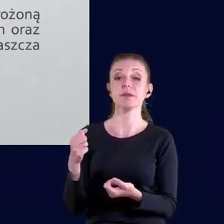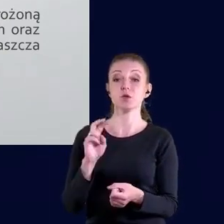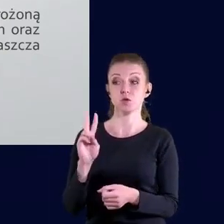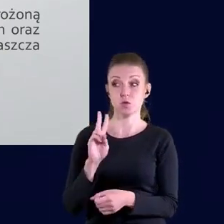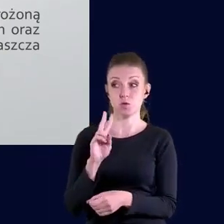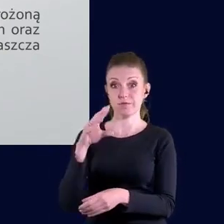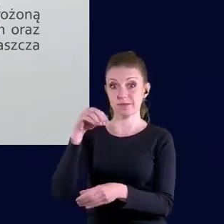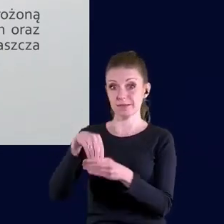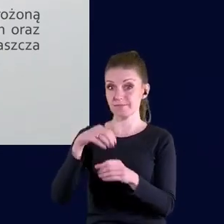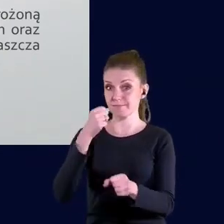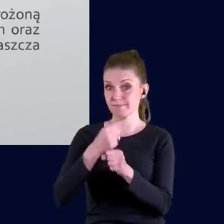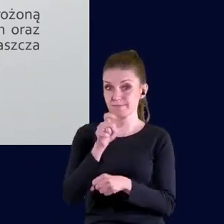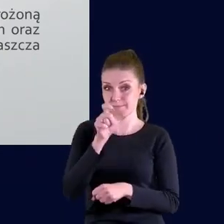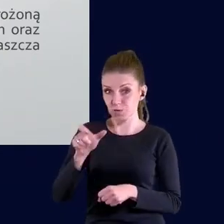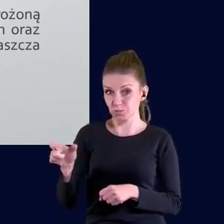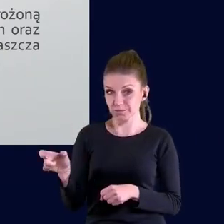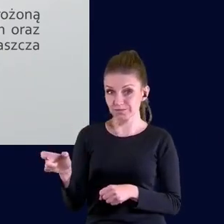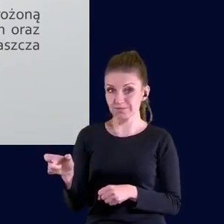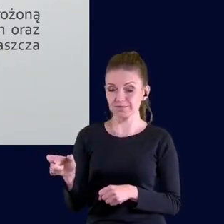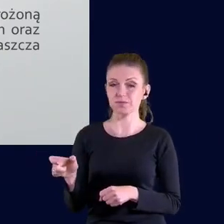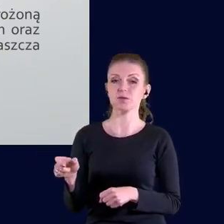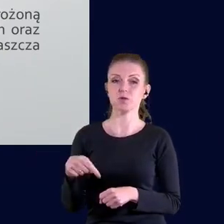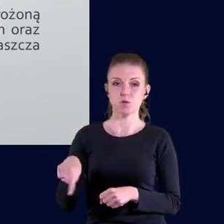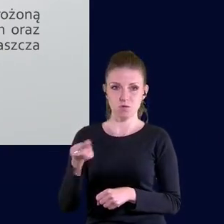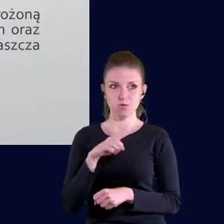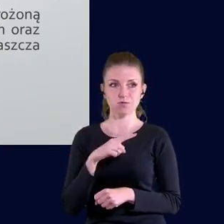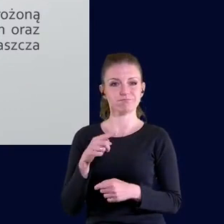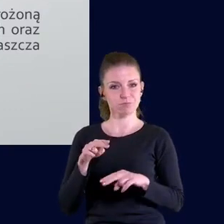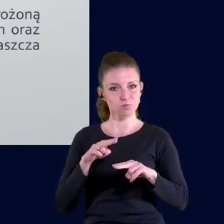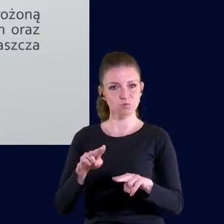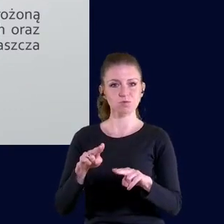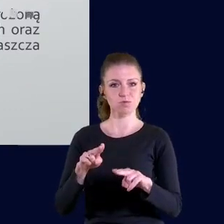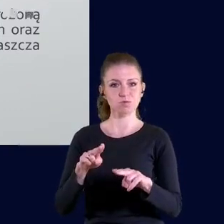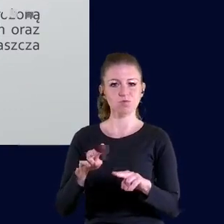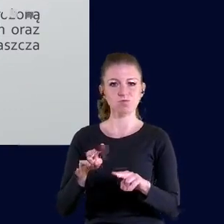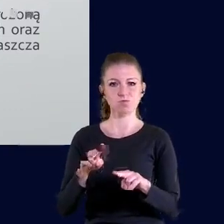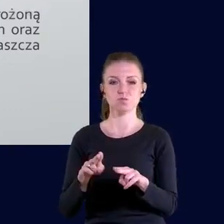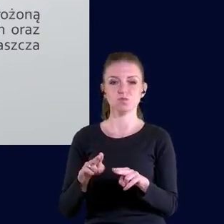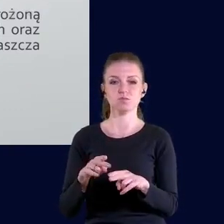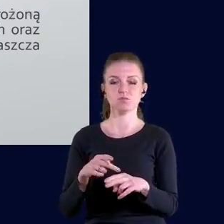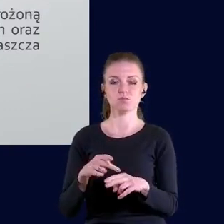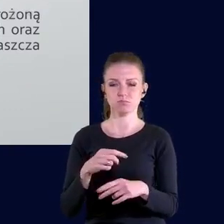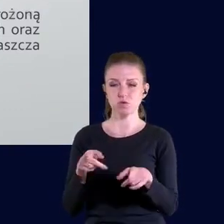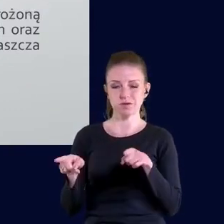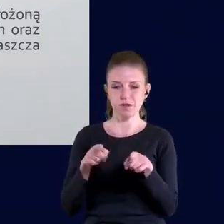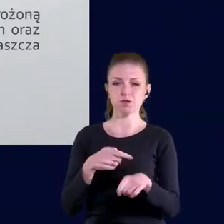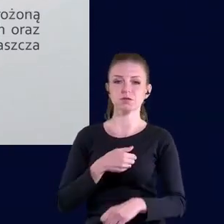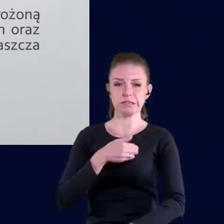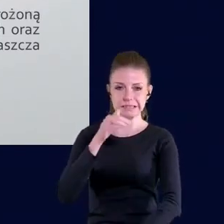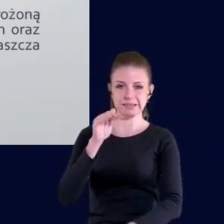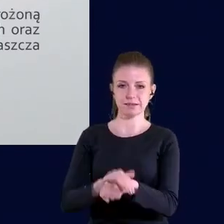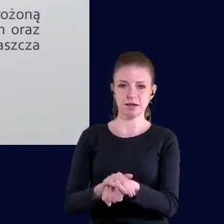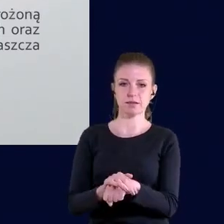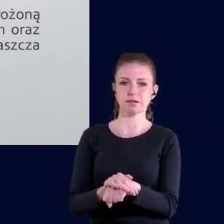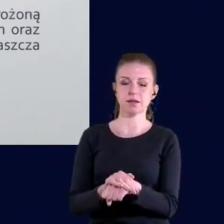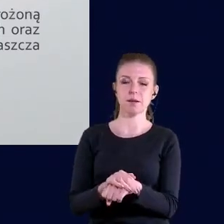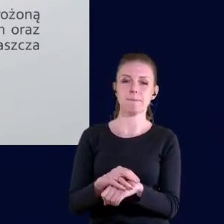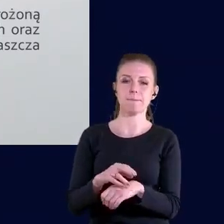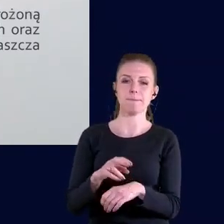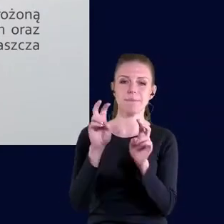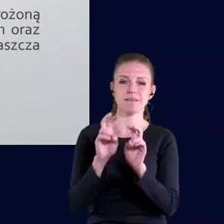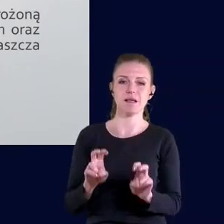biorą w nich udział są jakby wyrażają swoją światową premierę chciałaś zgodę na badania ankietowe czy